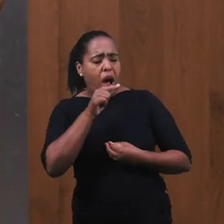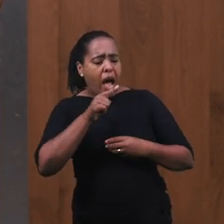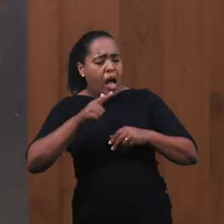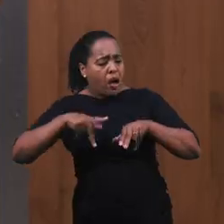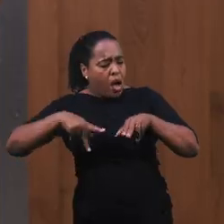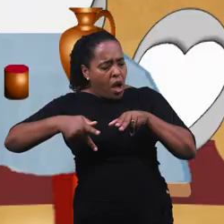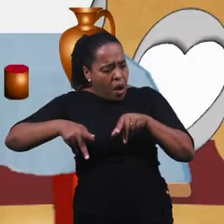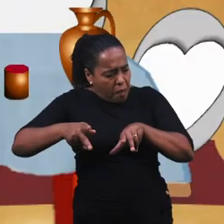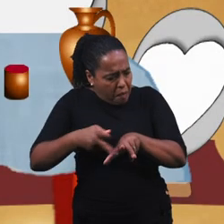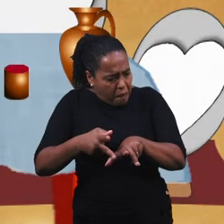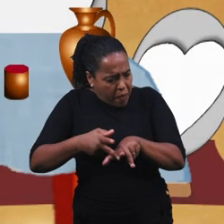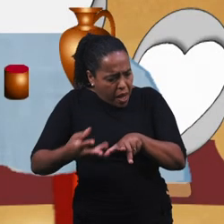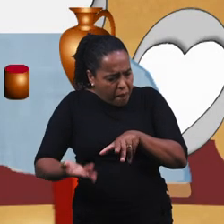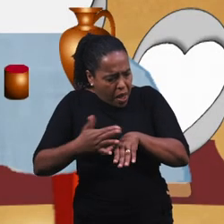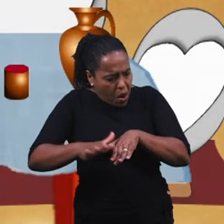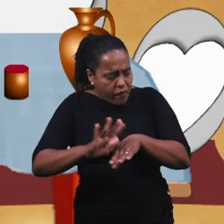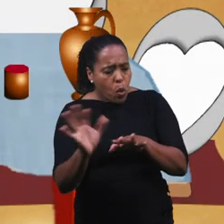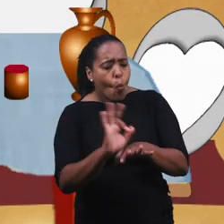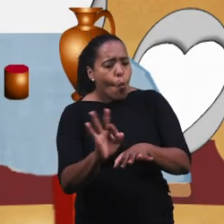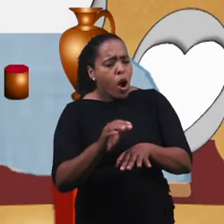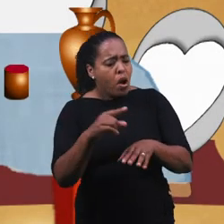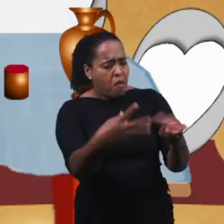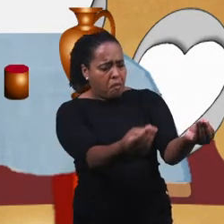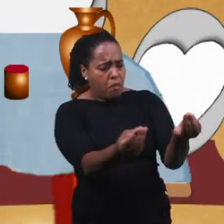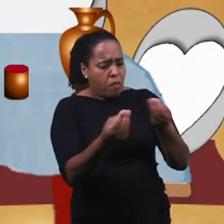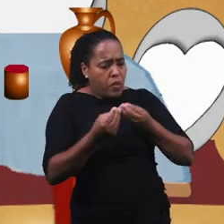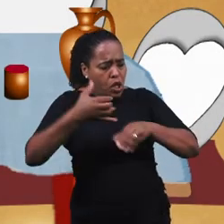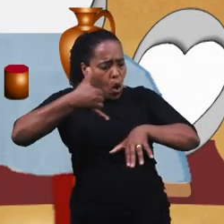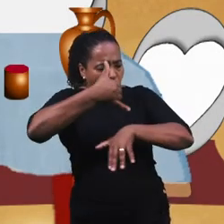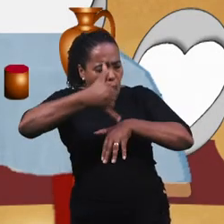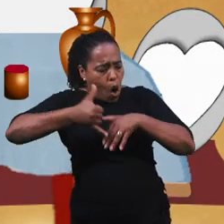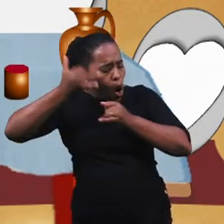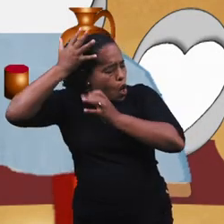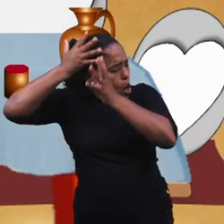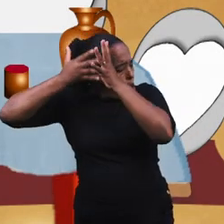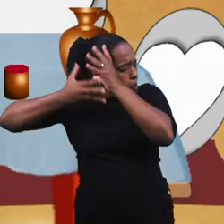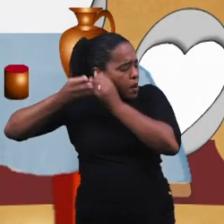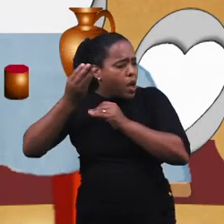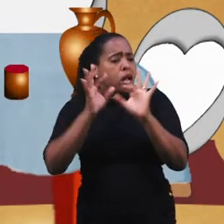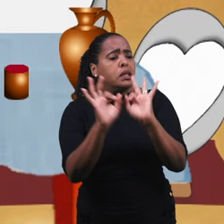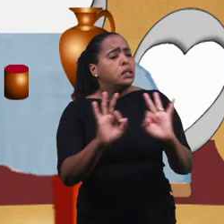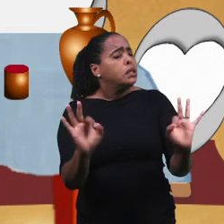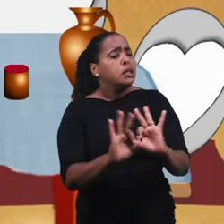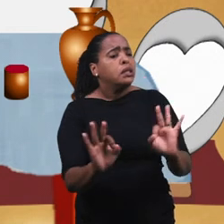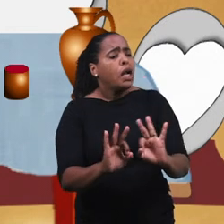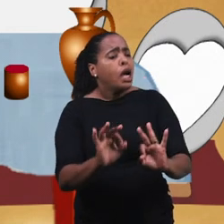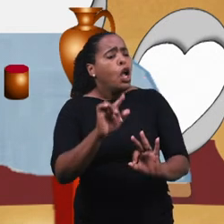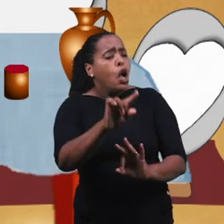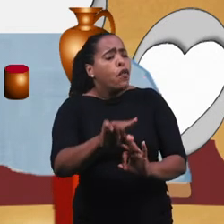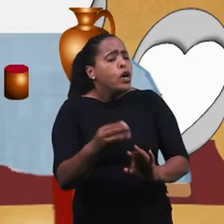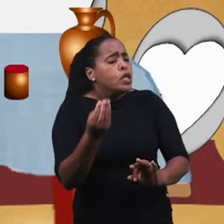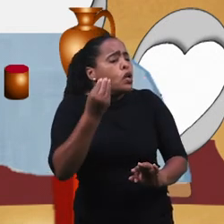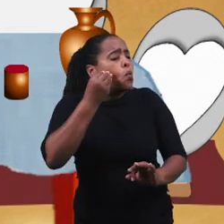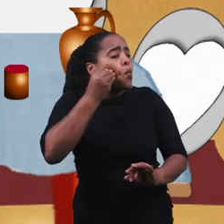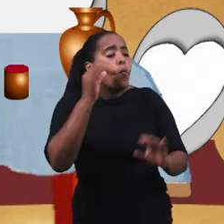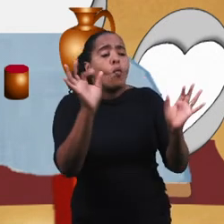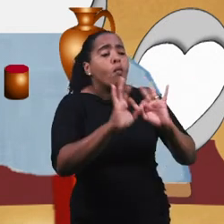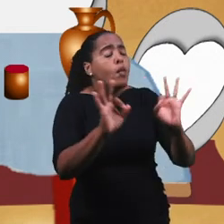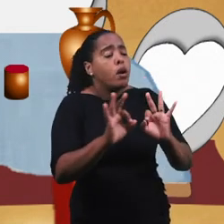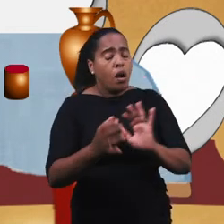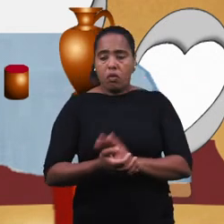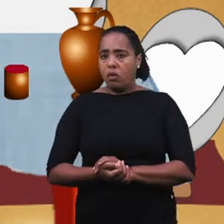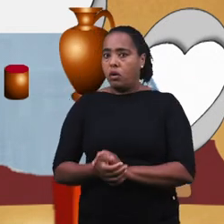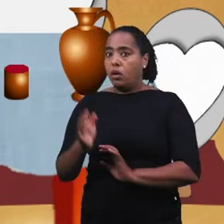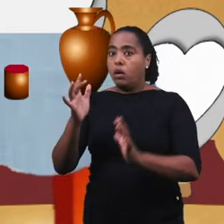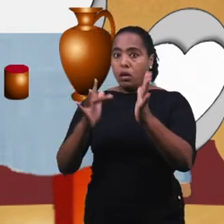pas donné d'huile pour oindre mes cheveux, et tu ne m'as pas baisé, tu ne m'as pas fait le baiser. Jésus a fait comme